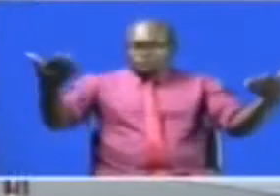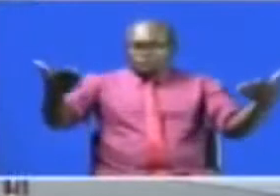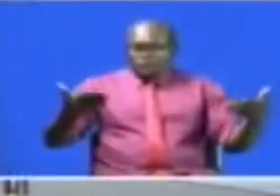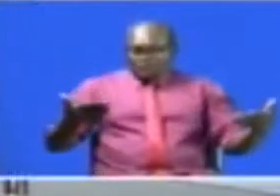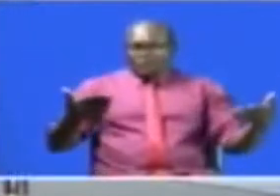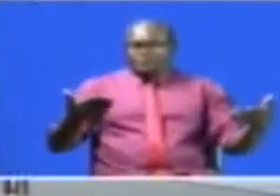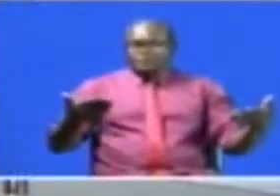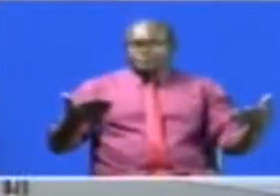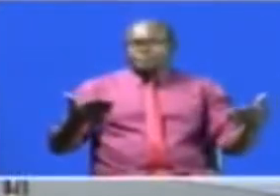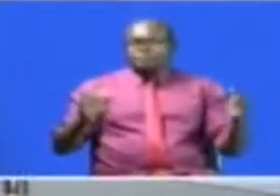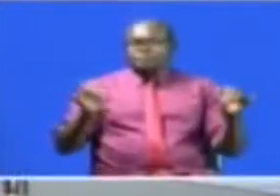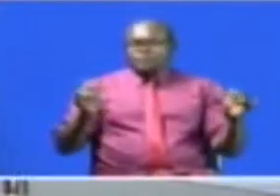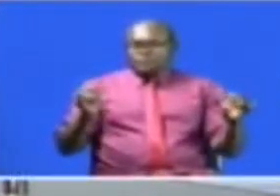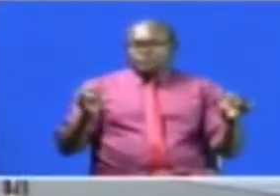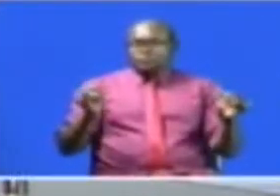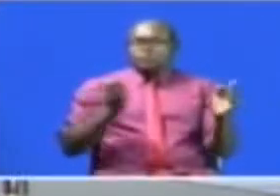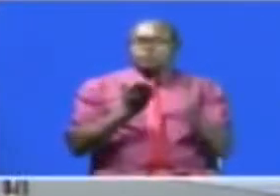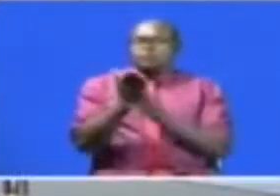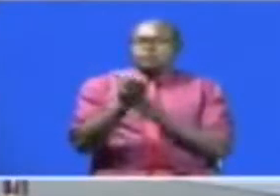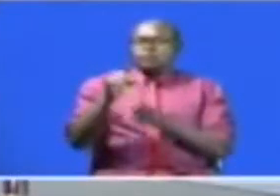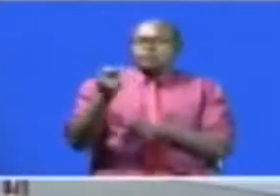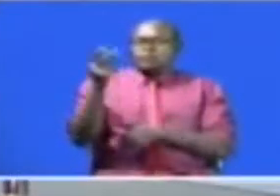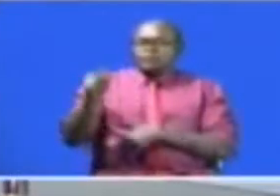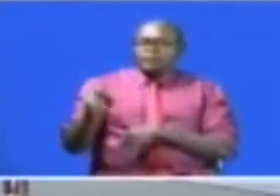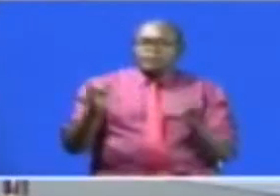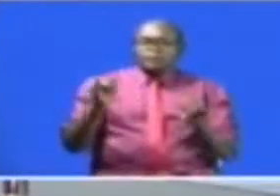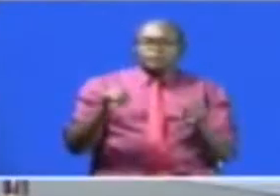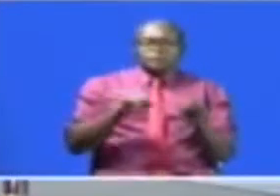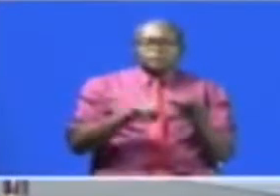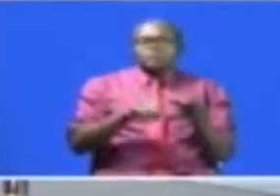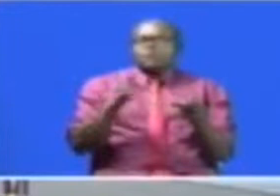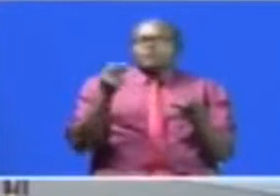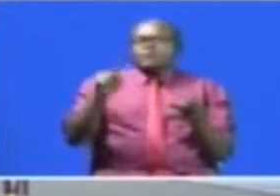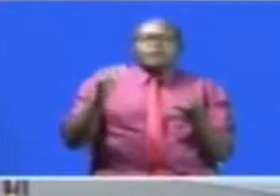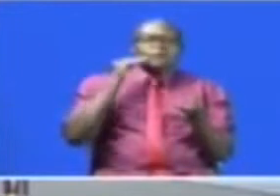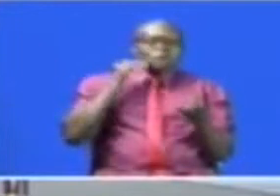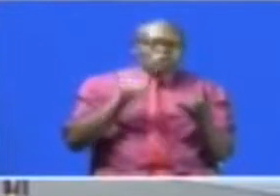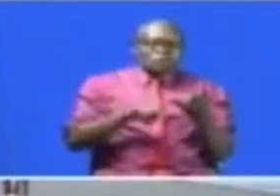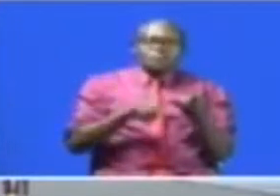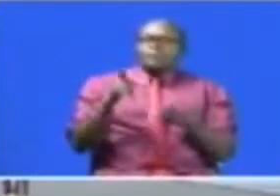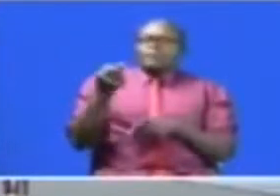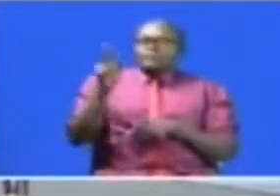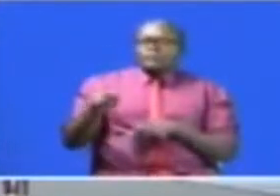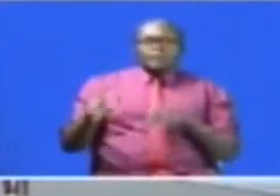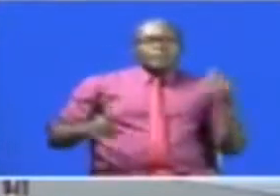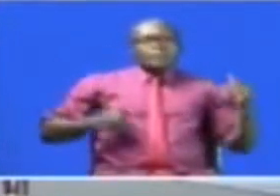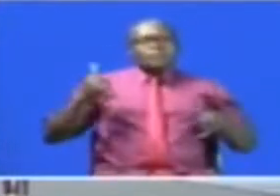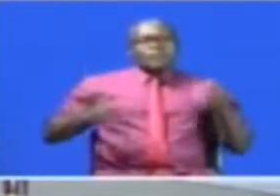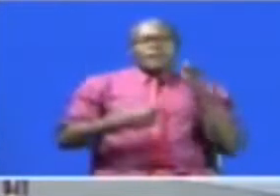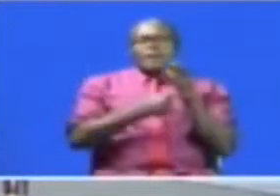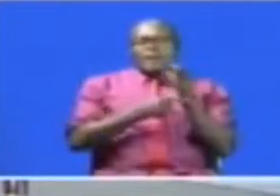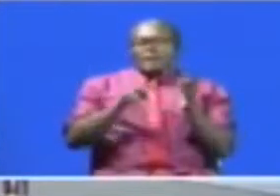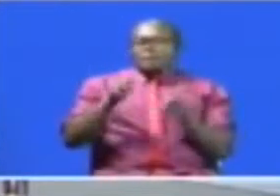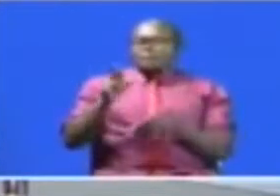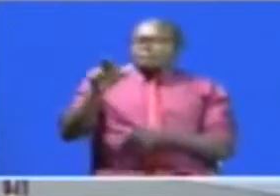Karibu kwa taarifa kamili ambazo unazipata kupitia runinga ya KTN News, KTN Home na vile vile KTN Burudani. Jina langu ni